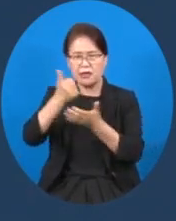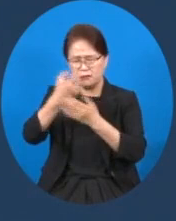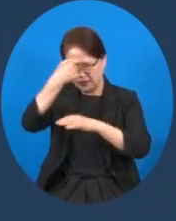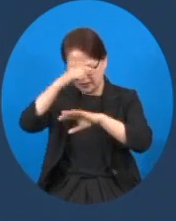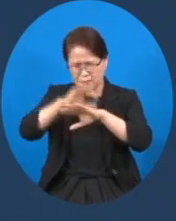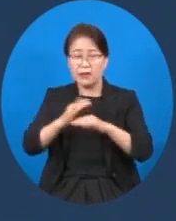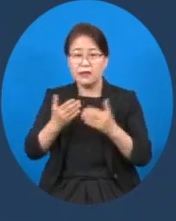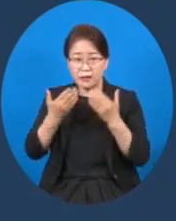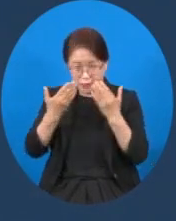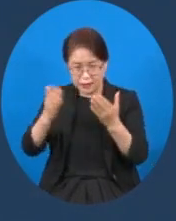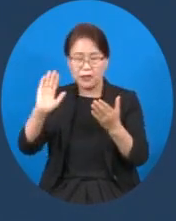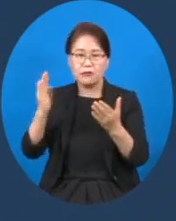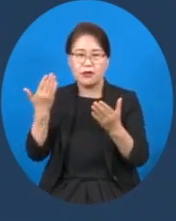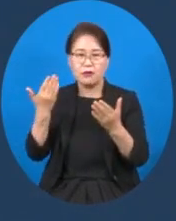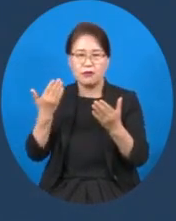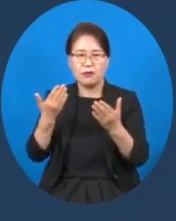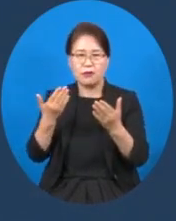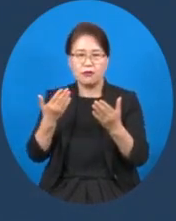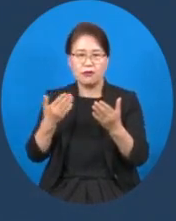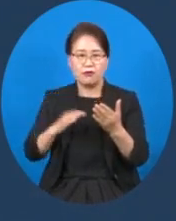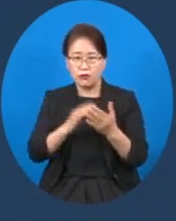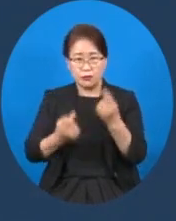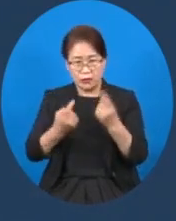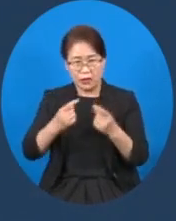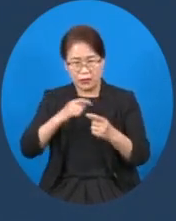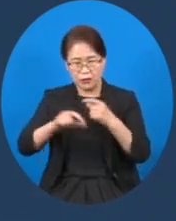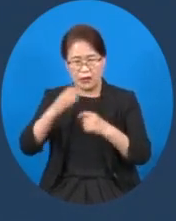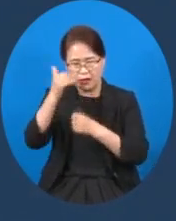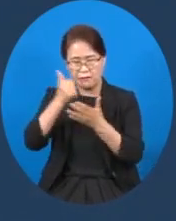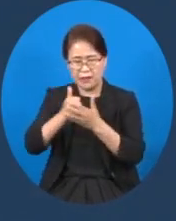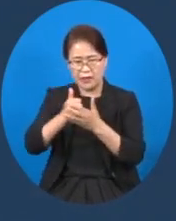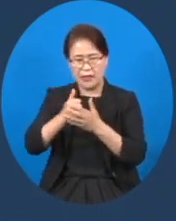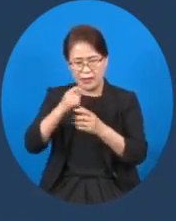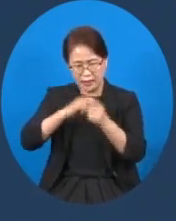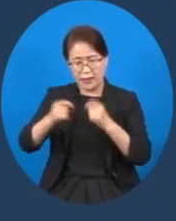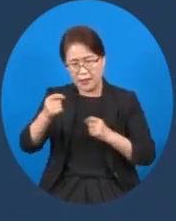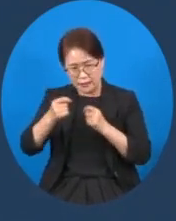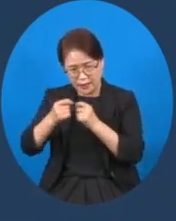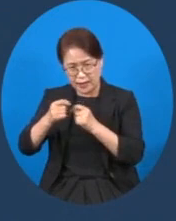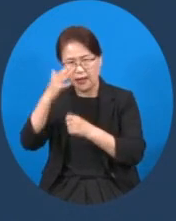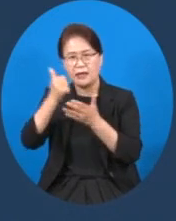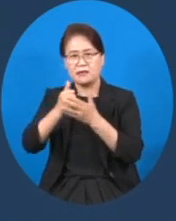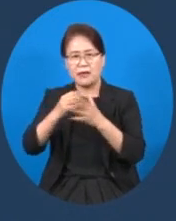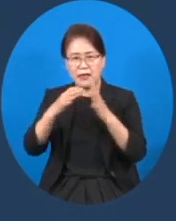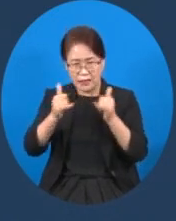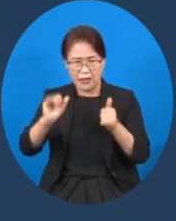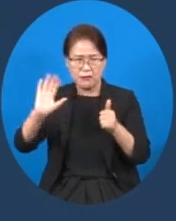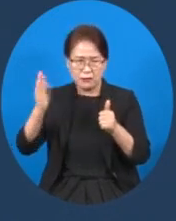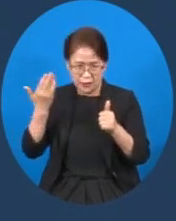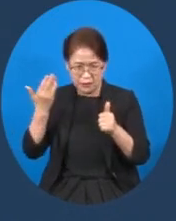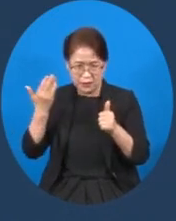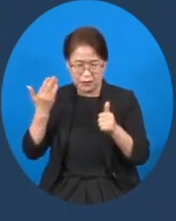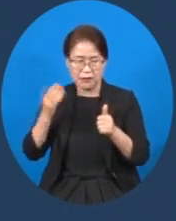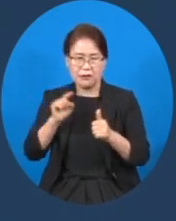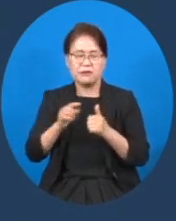예배하고 우리보다도 하나님께로 가까이 나가는 하나님의 사람들이 될